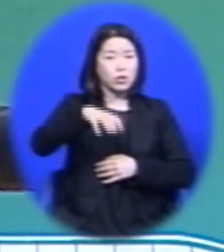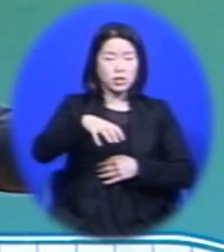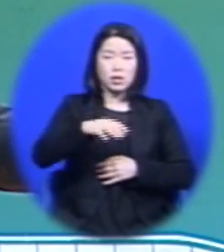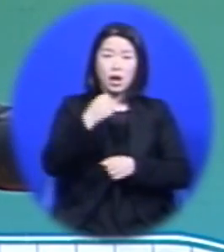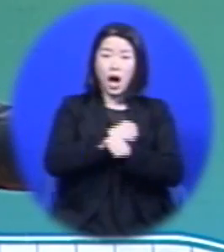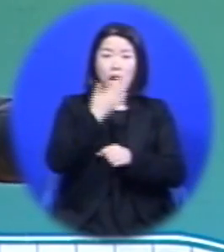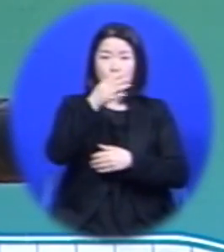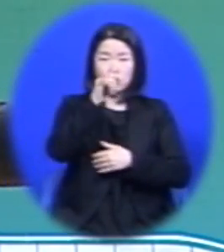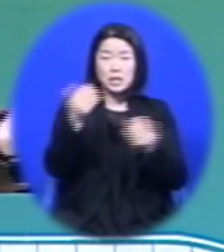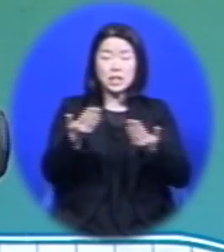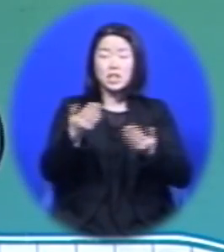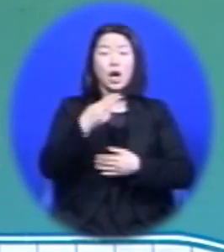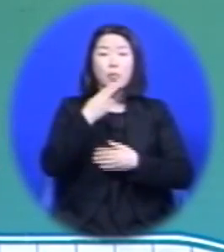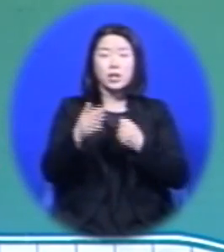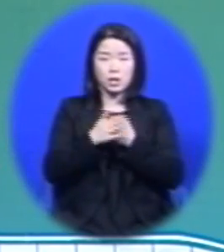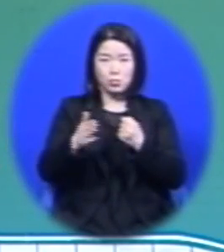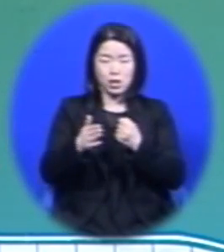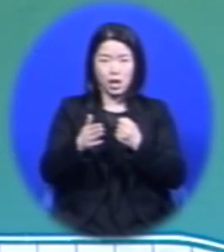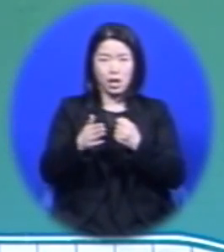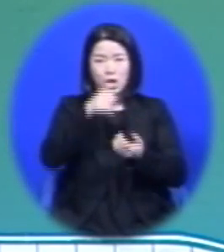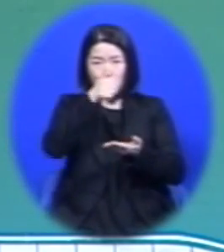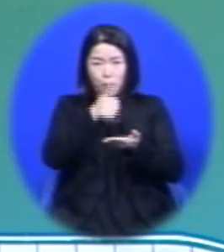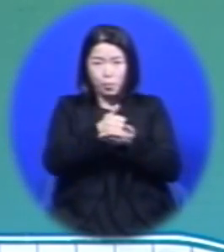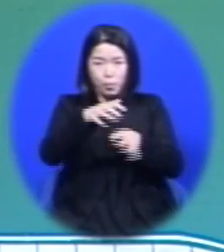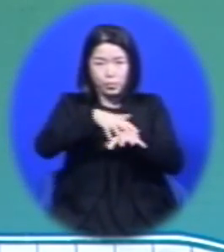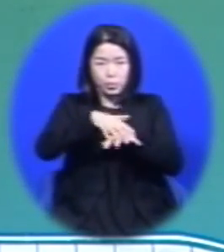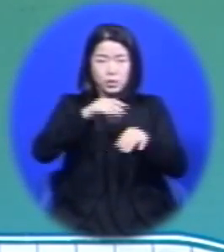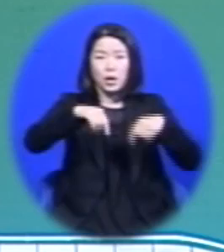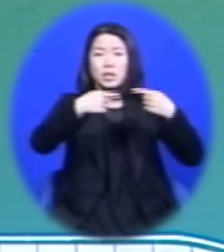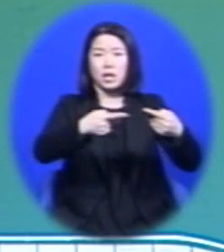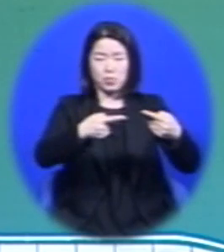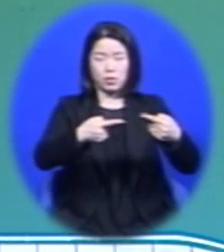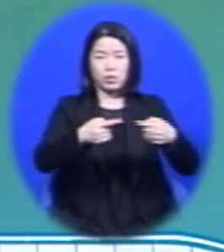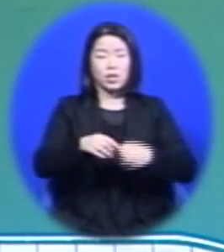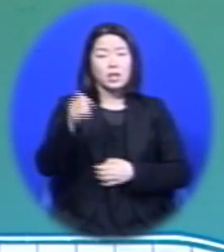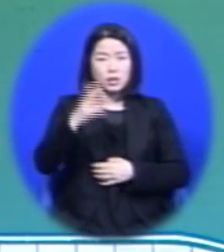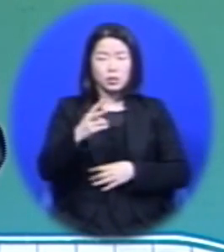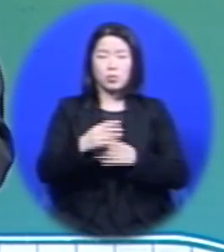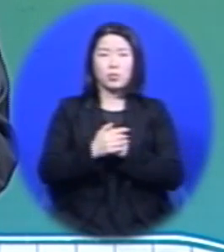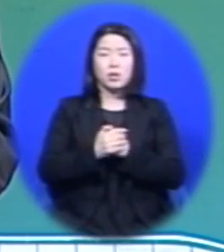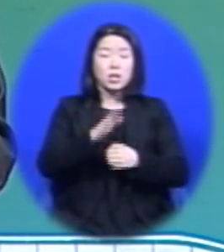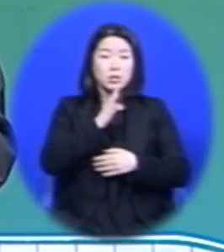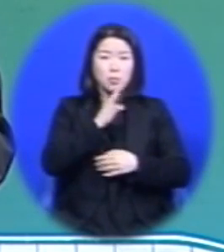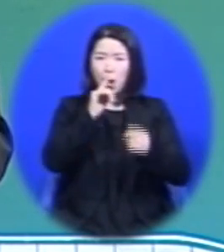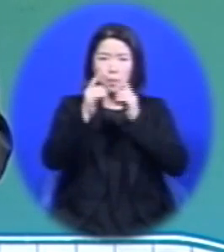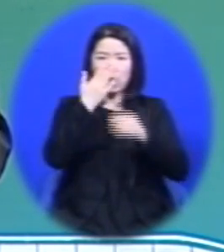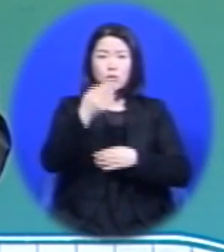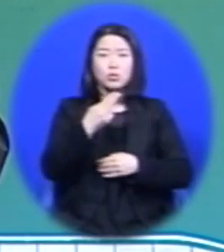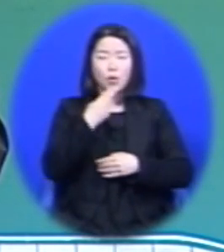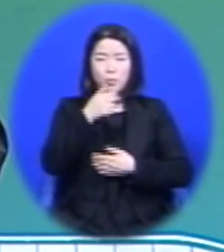할 수 있는 일이 없었기 때문에 그는 범죄 조직에 들어가게 됩니다. 그리고는 정말 말할 수 없는